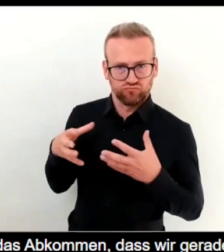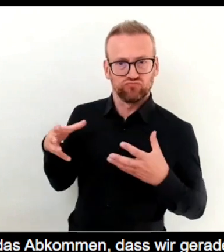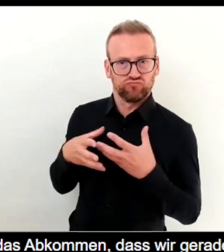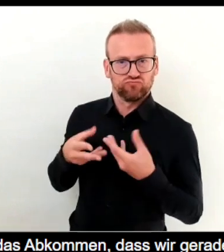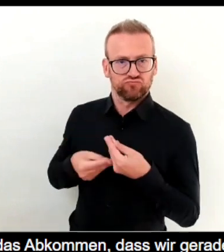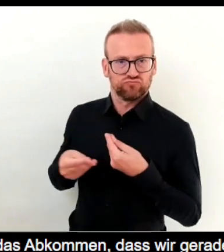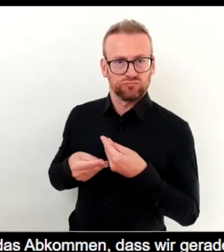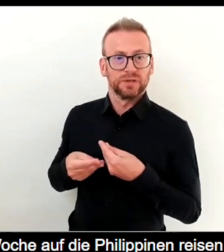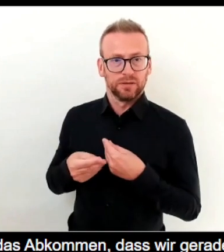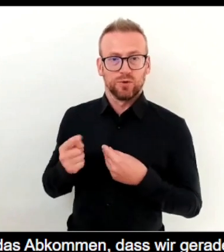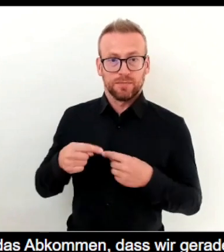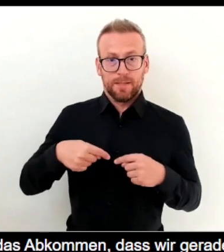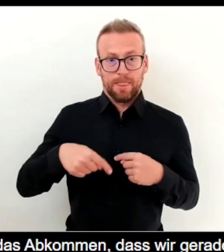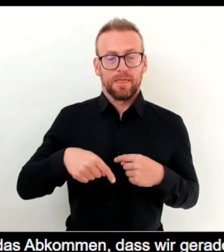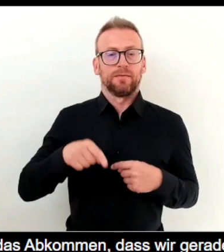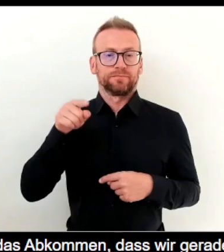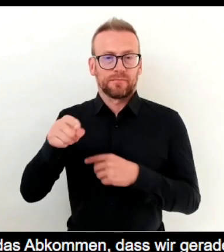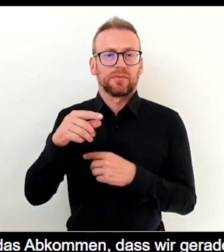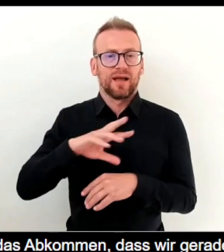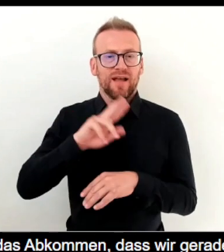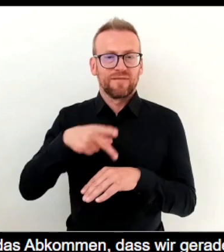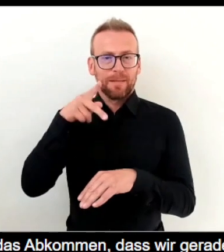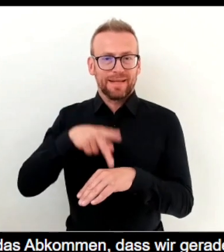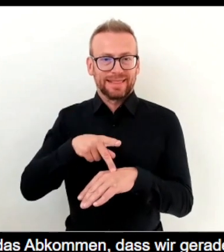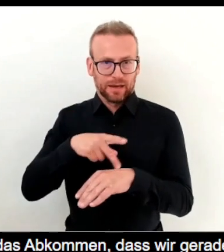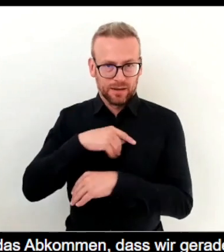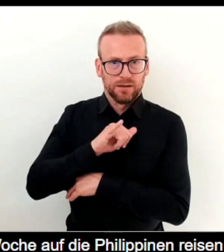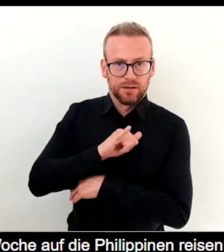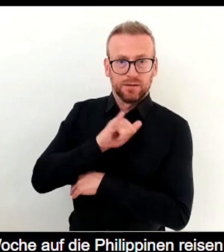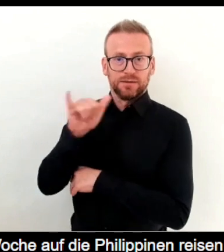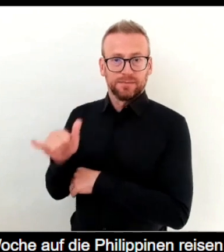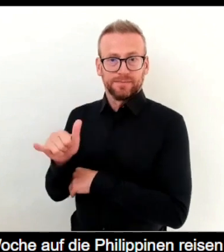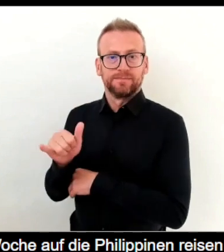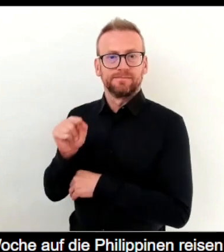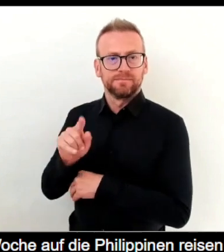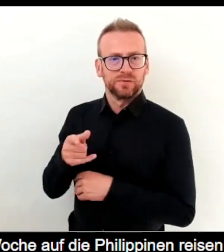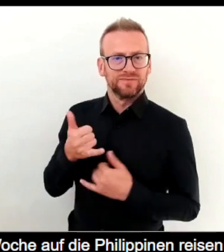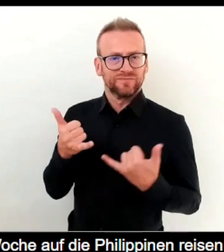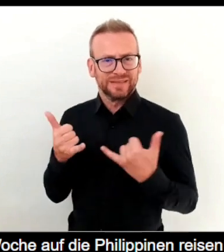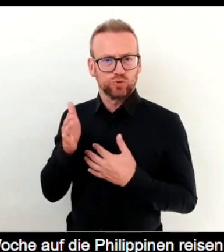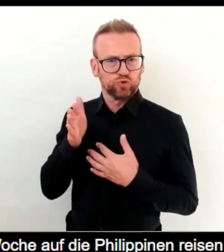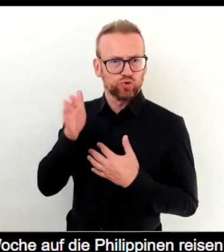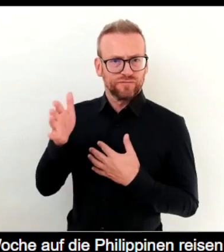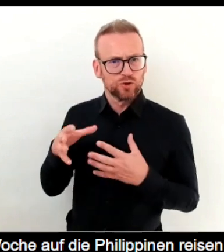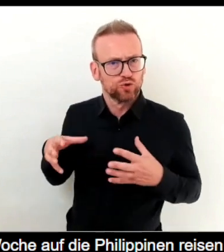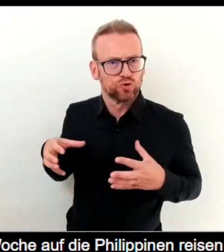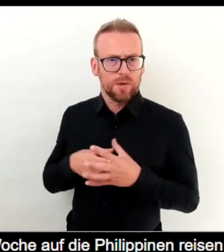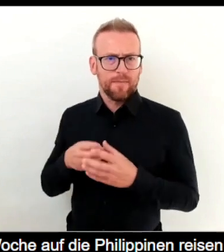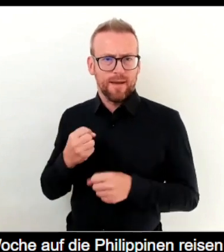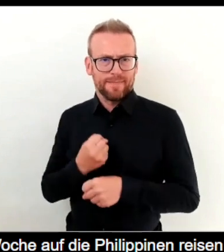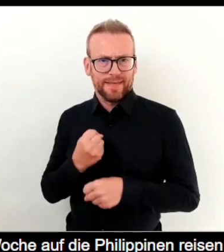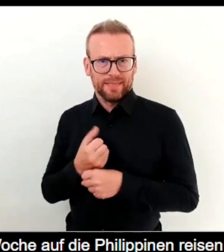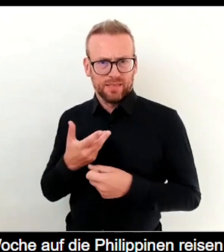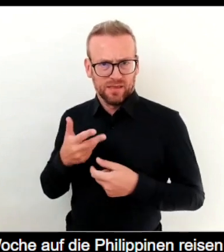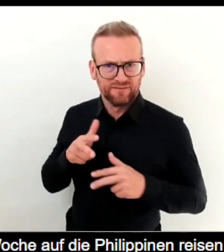sichern, das große Interesse des Landes in die digitale Zukunft zu investieren, in Glasfasernetze das ganze Thema, der